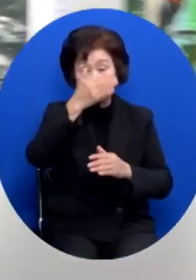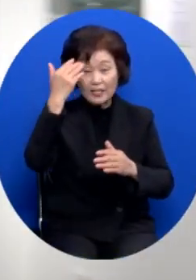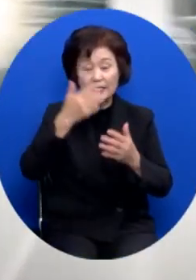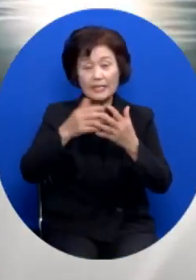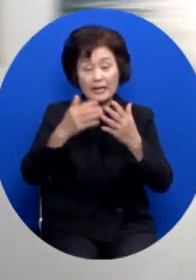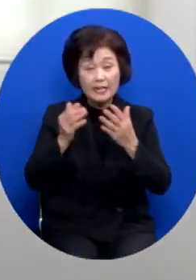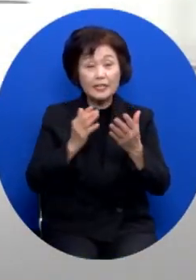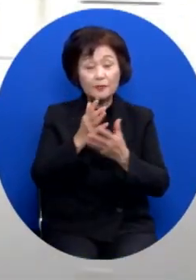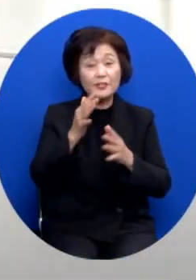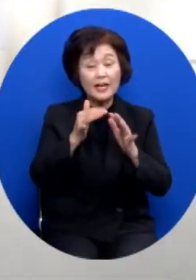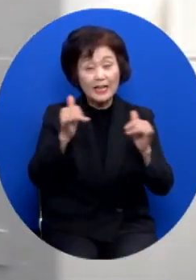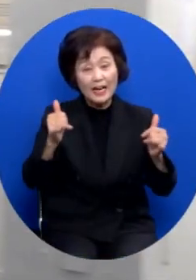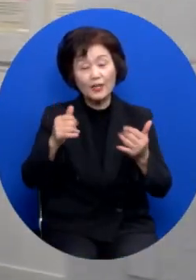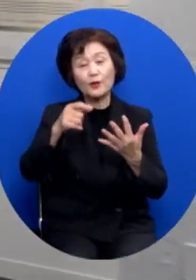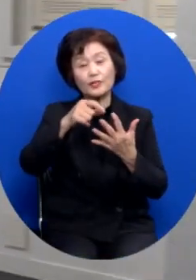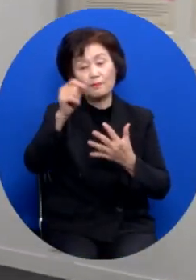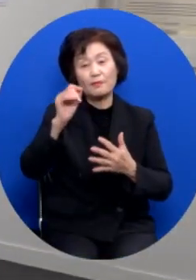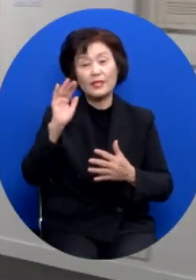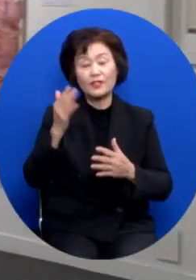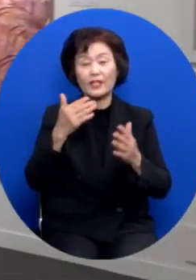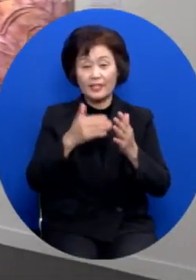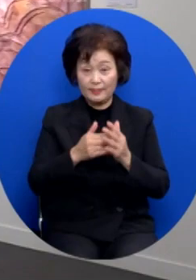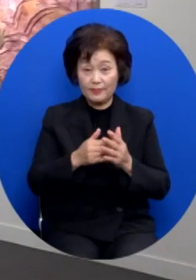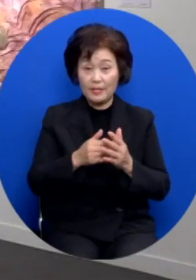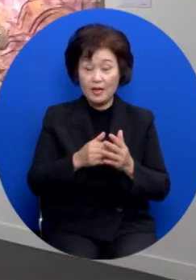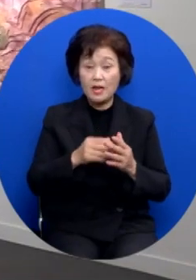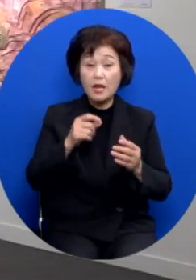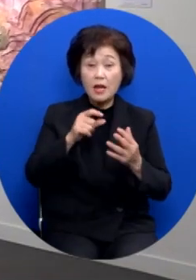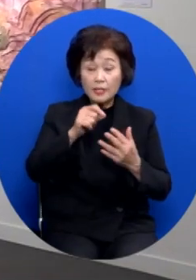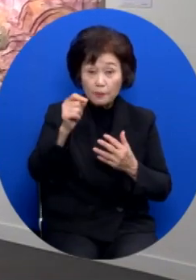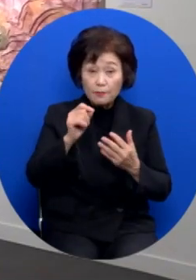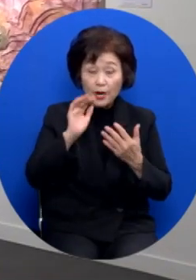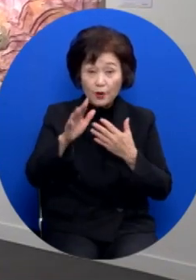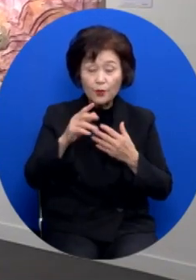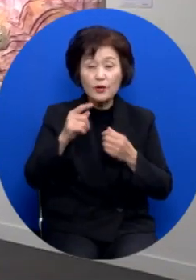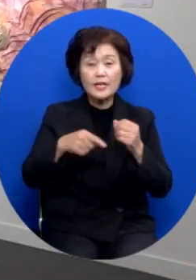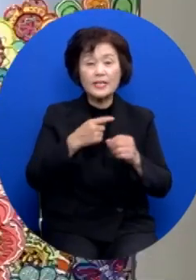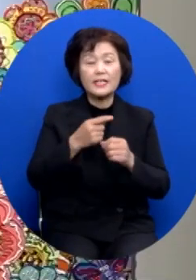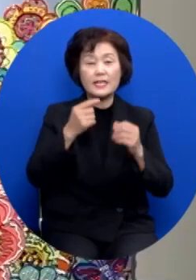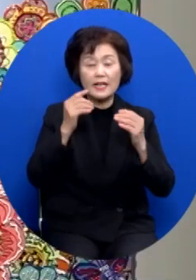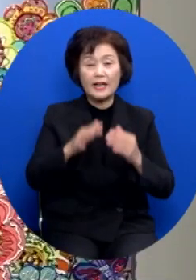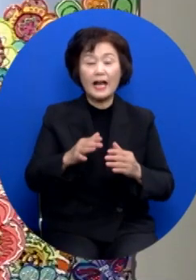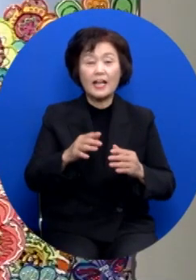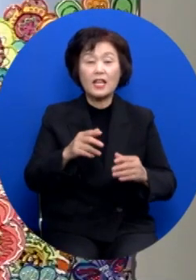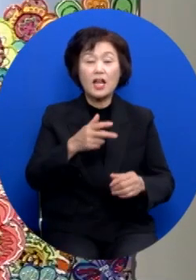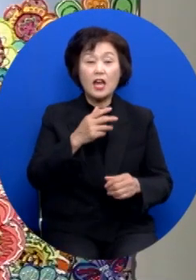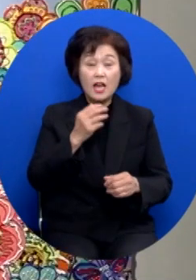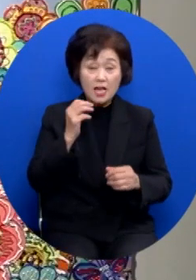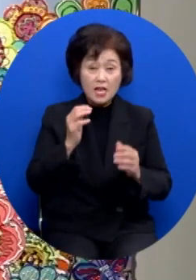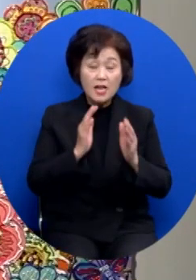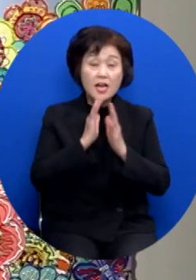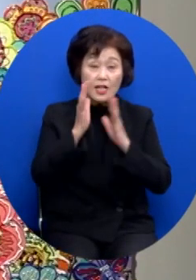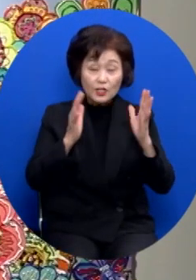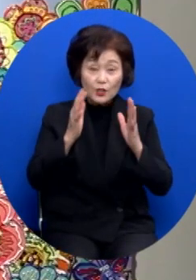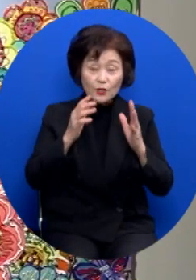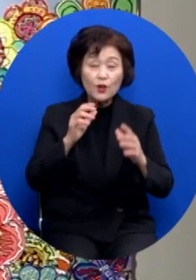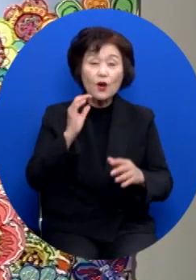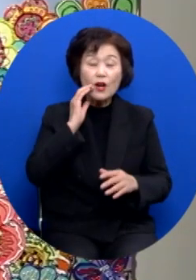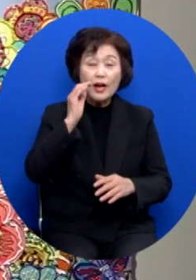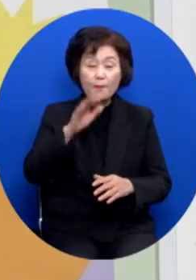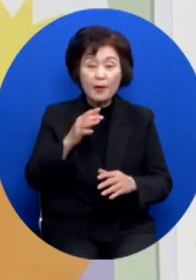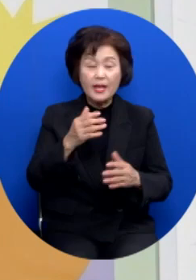선발됐습니다 서초 청년 작가는 선바로 1년 동안 서초구 카페에 작품을 전시하며 버스 정류장에는